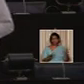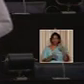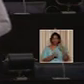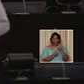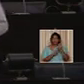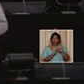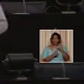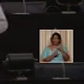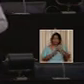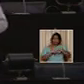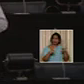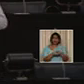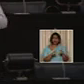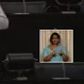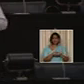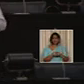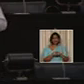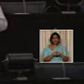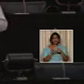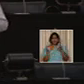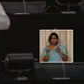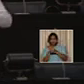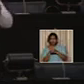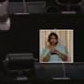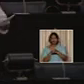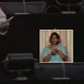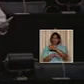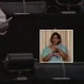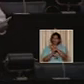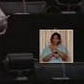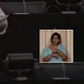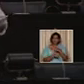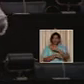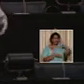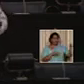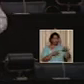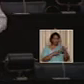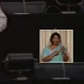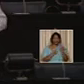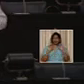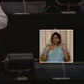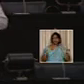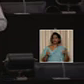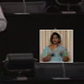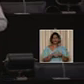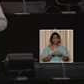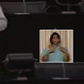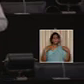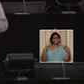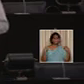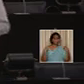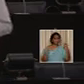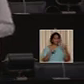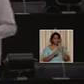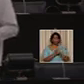එකම හැන්දෙන් තමයි කුඩා බල ප්‍රදේශ තියෙන පොලිසිත් විශාල බල ප්‍රදේශ පොලිසිය වලට මුදල් වෙන් කිරීමේදී පහසුකම් සැලසීමේදී